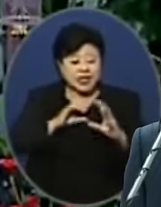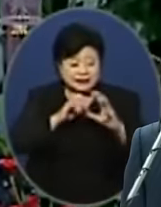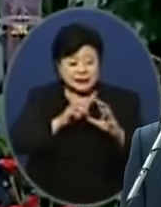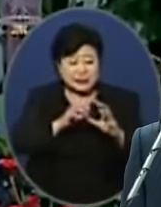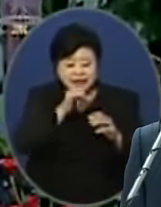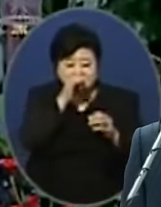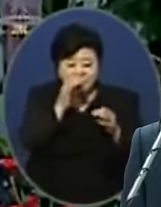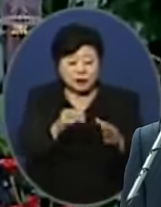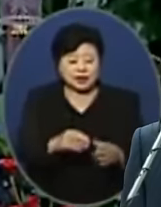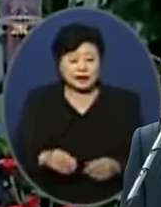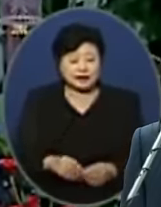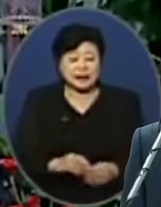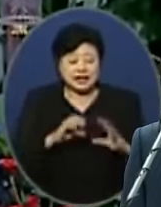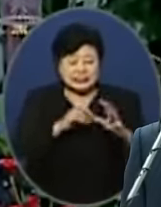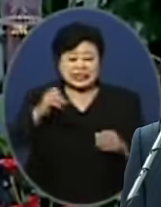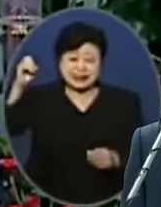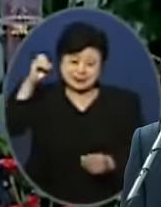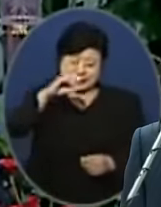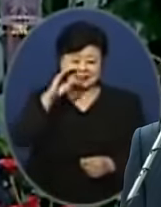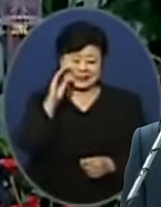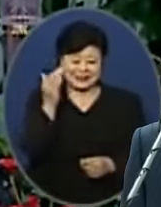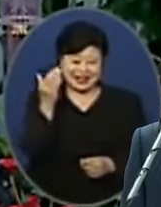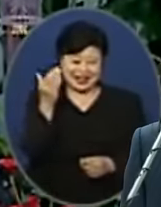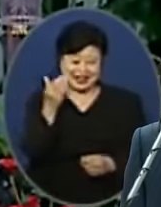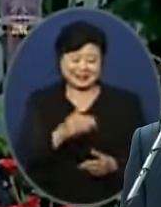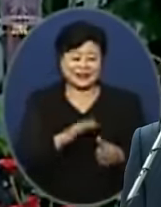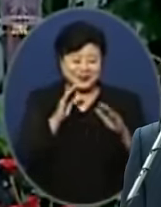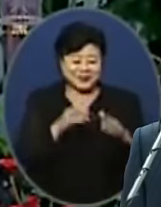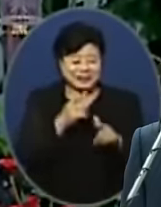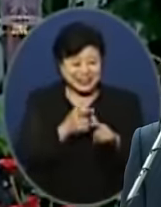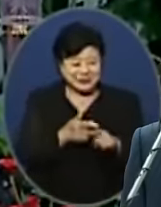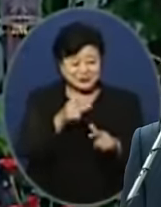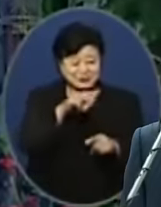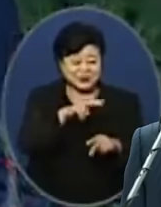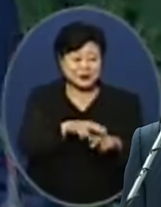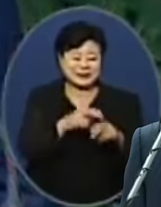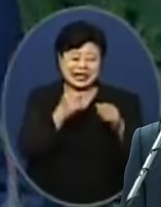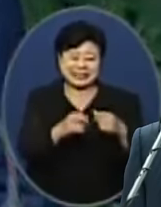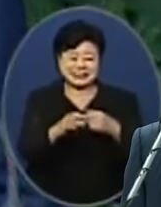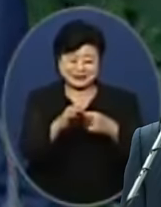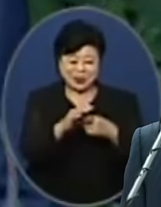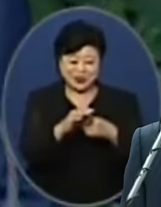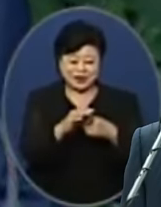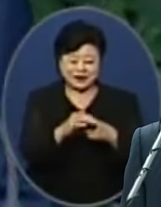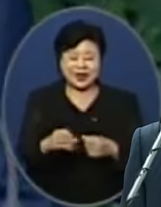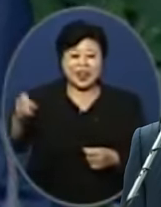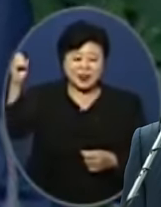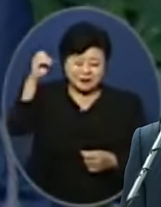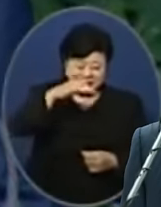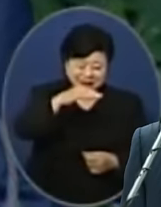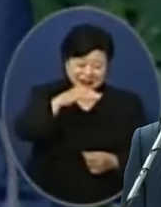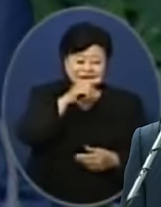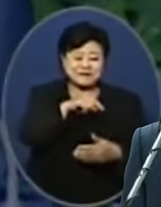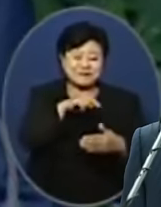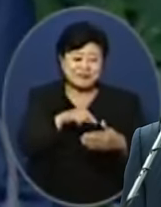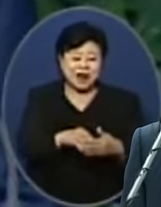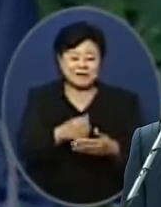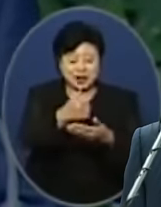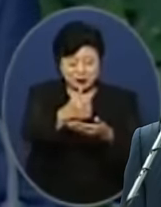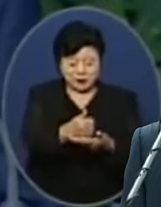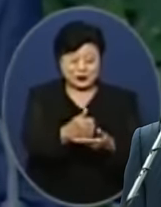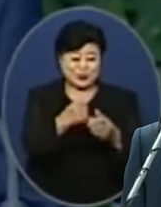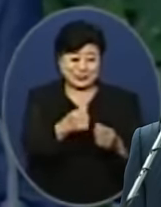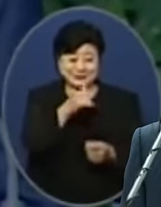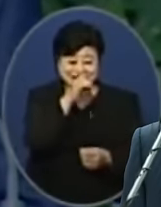있는 동안에는 세상의 빛이라. 오늘 예수님이 이 자리에 계시면 여러분 빛을 우리가 마음에 모시고